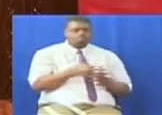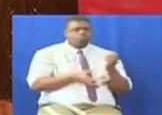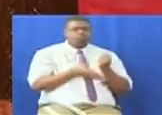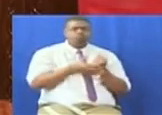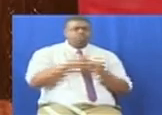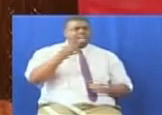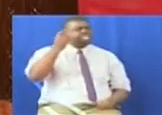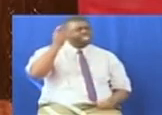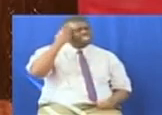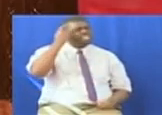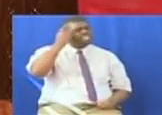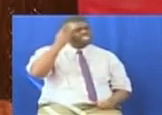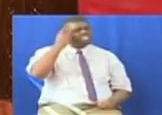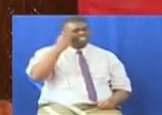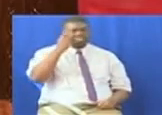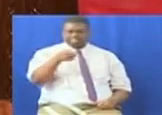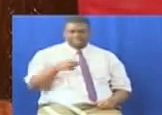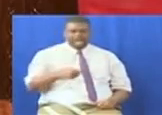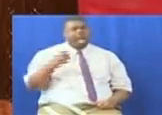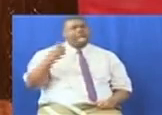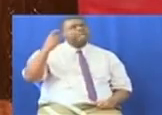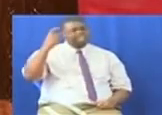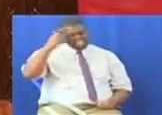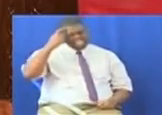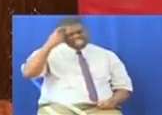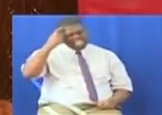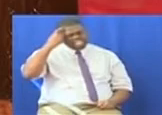kweli. Ana akili sana.